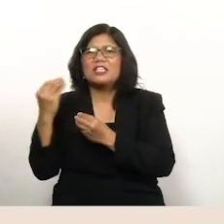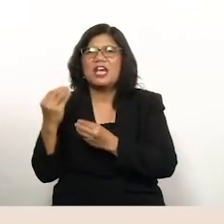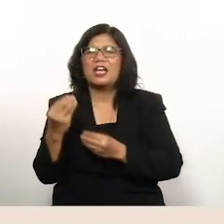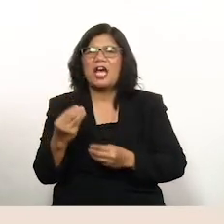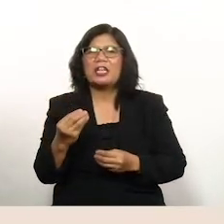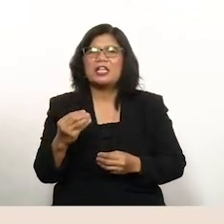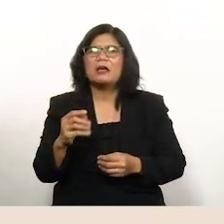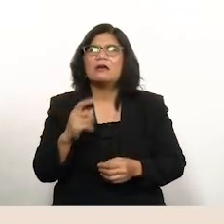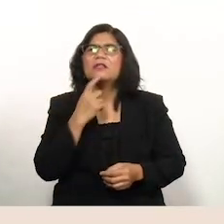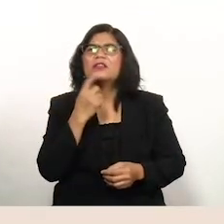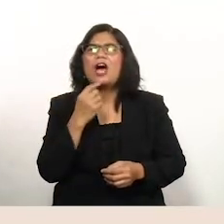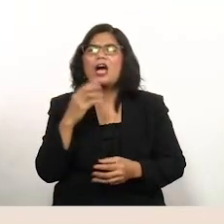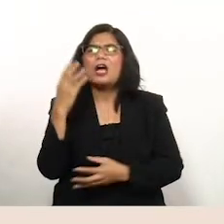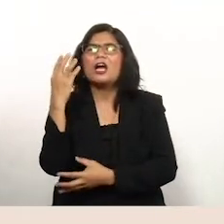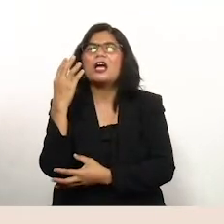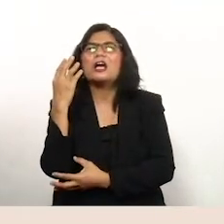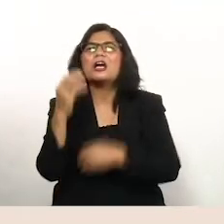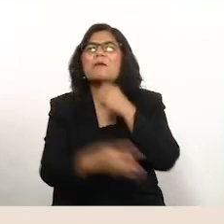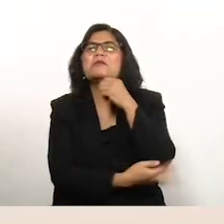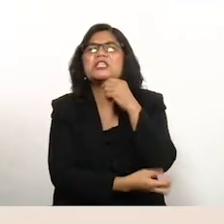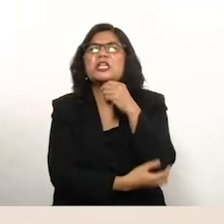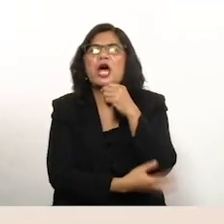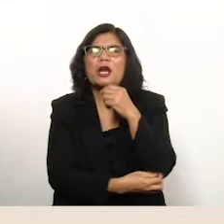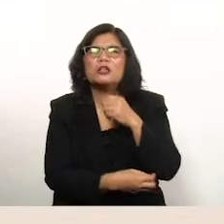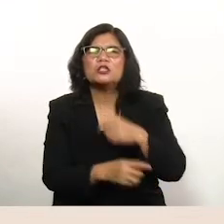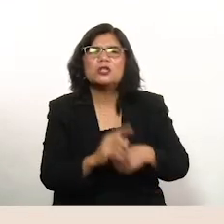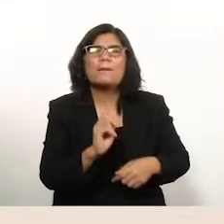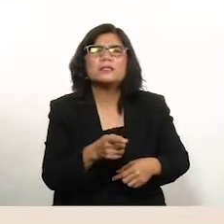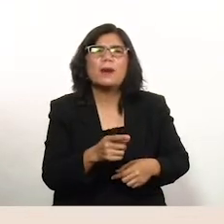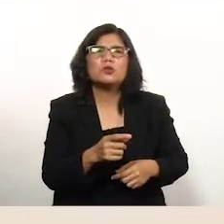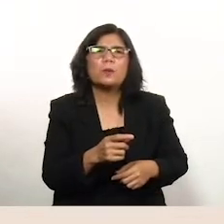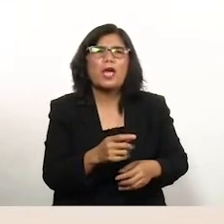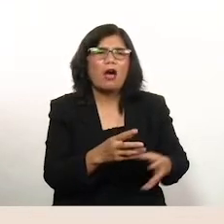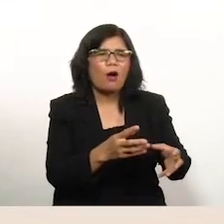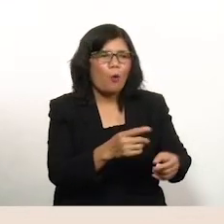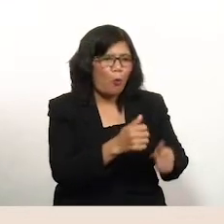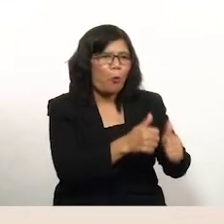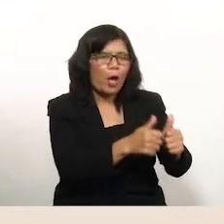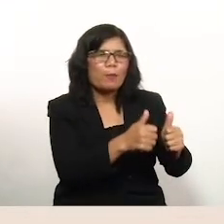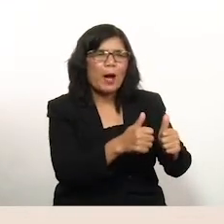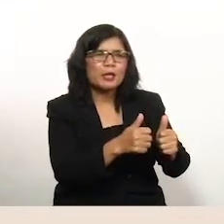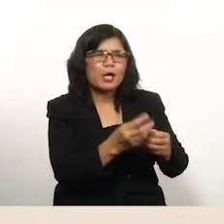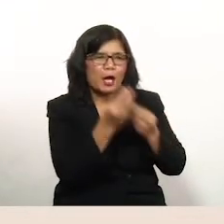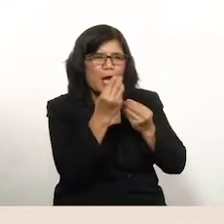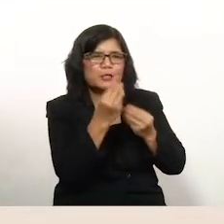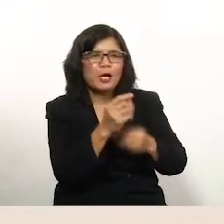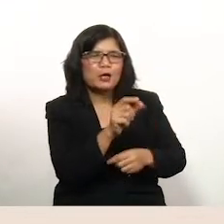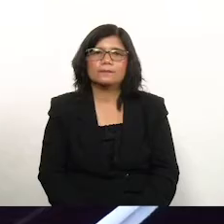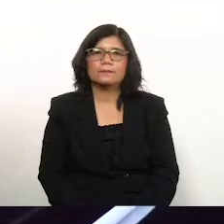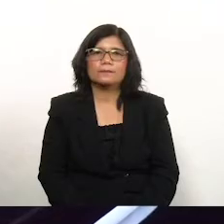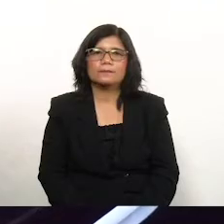spam mendapat simpati banyak orang hebat ya pengajarannya gua tapi saudaraku yang kekasih dalam